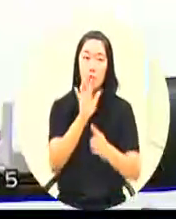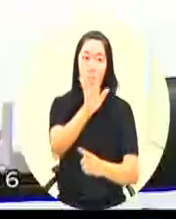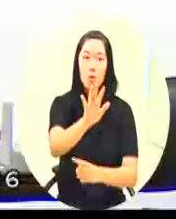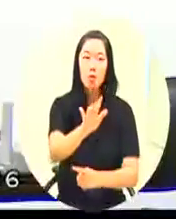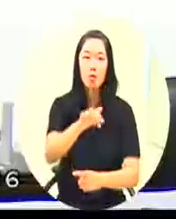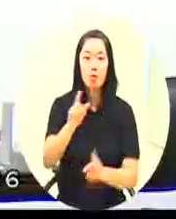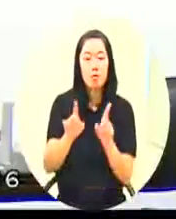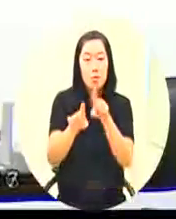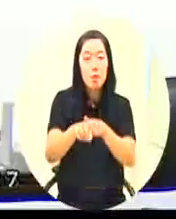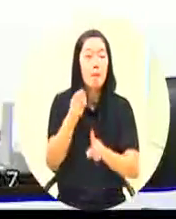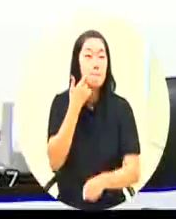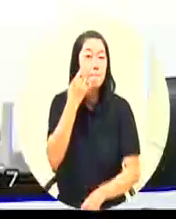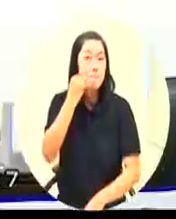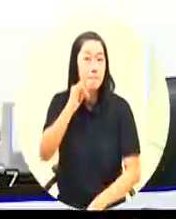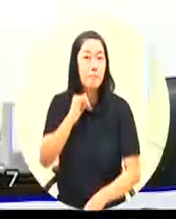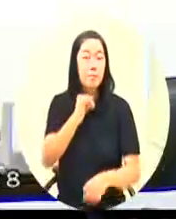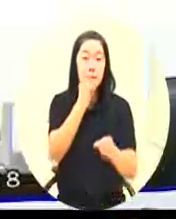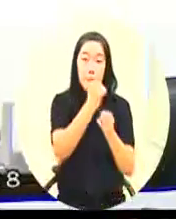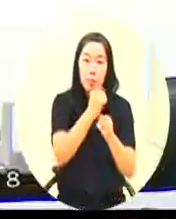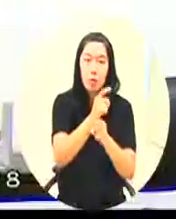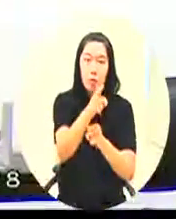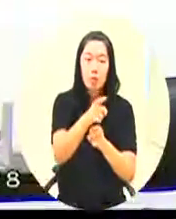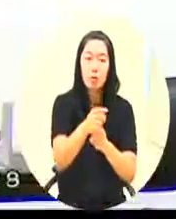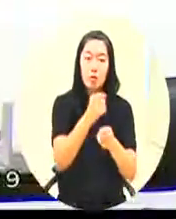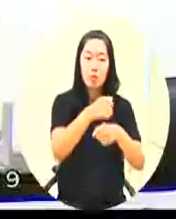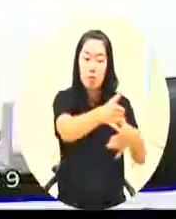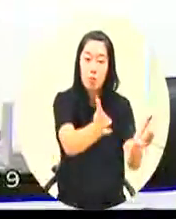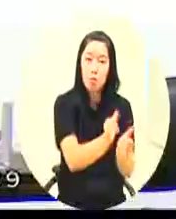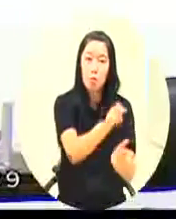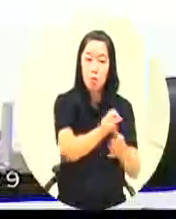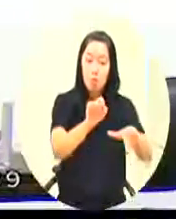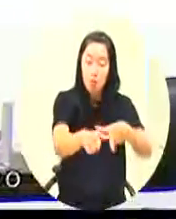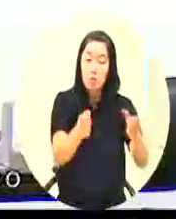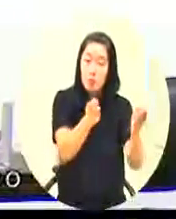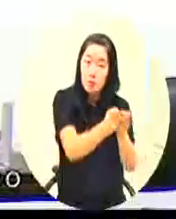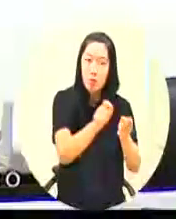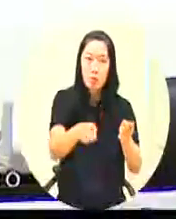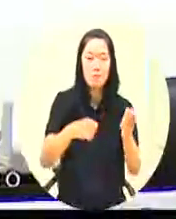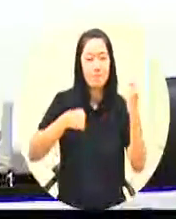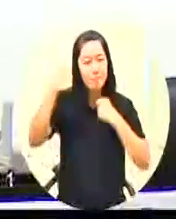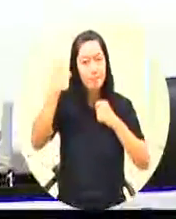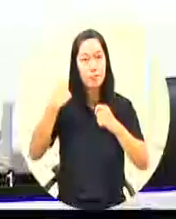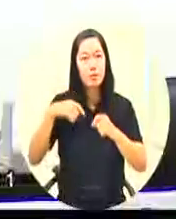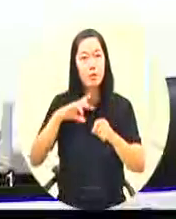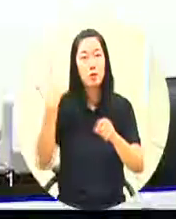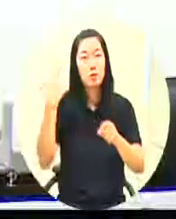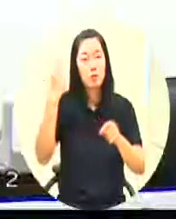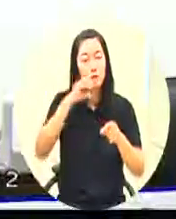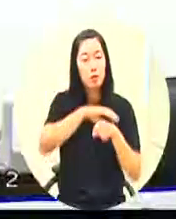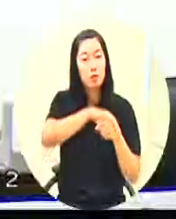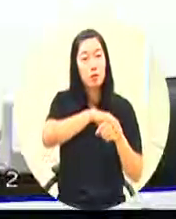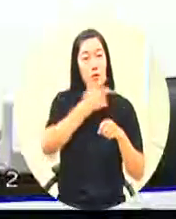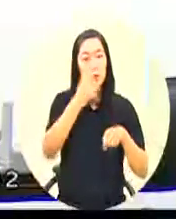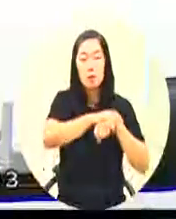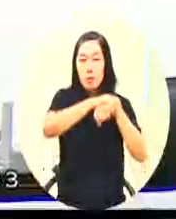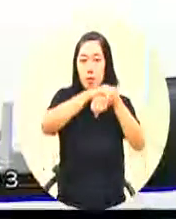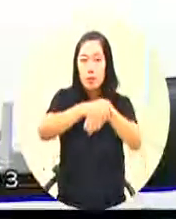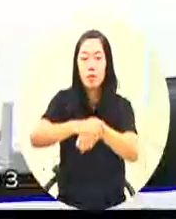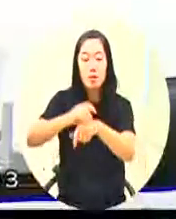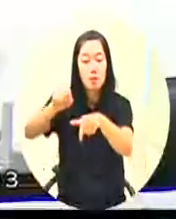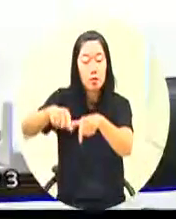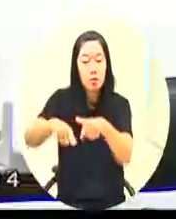的，他很可能他会选的幼托是离他公司近的。如果他是早出门，他小朋友是再到公司附近上班的。